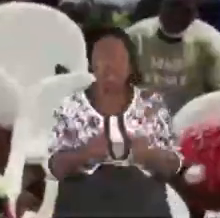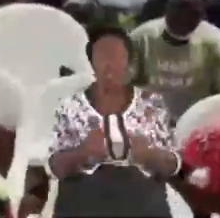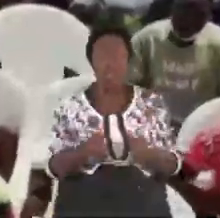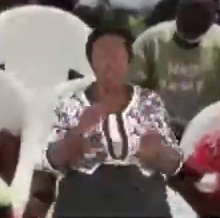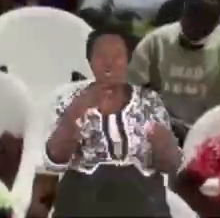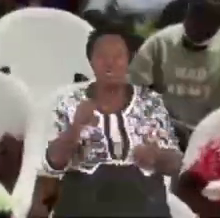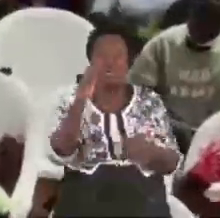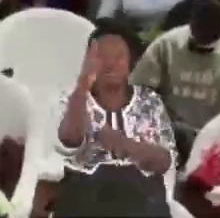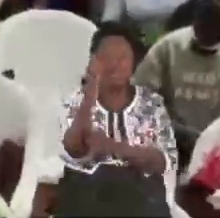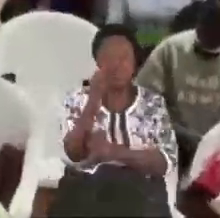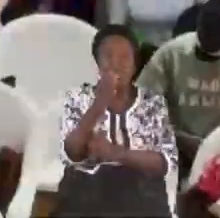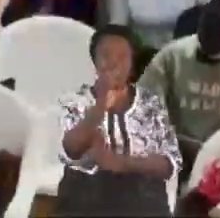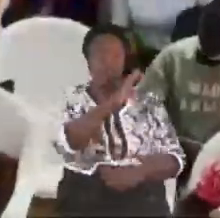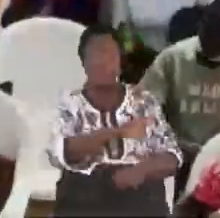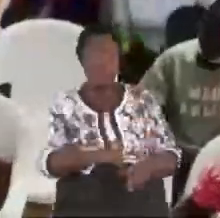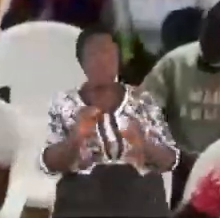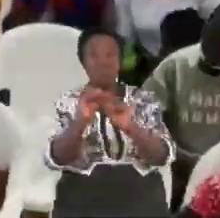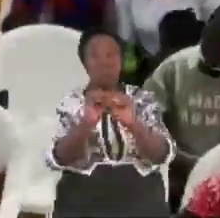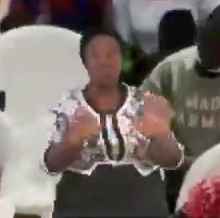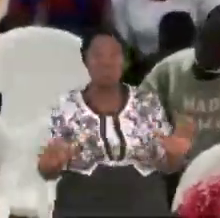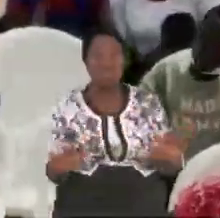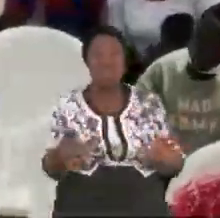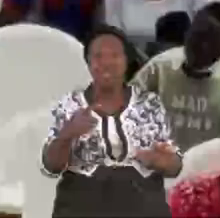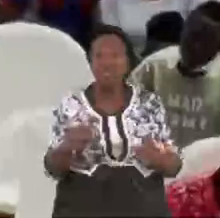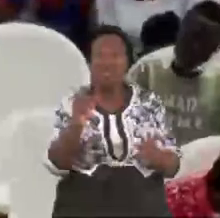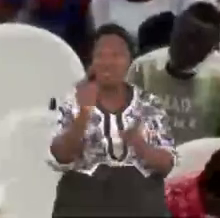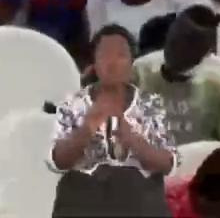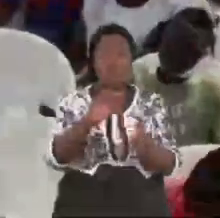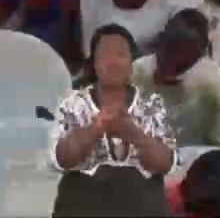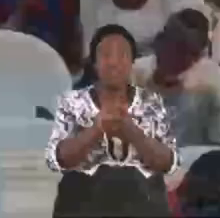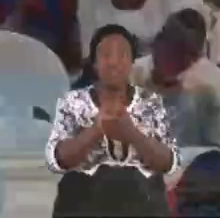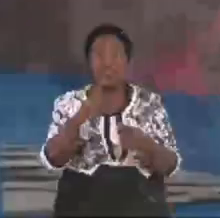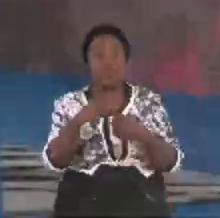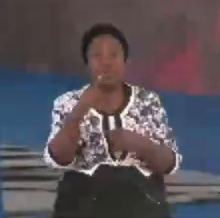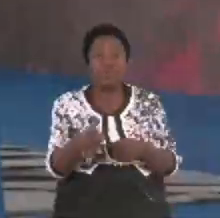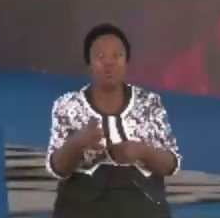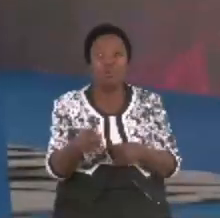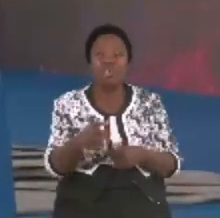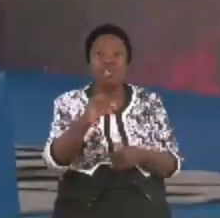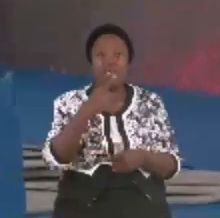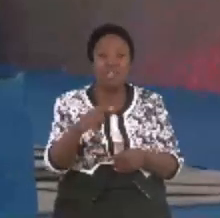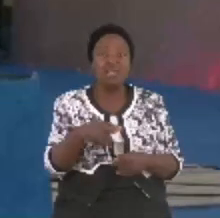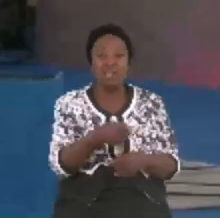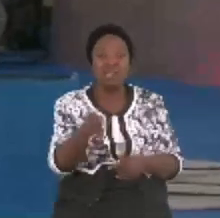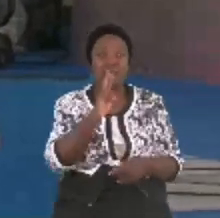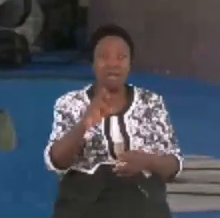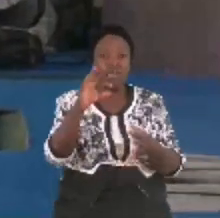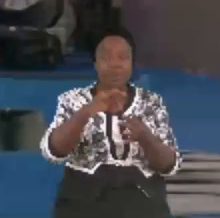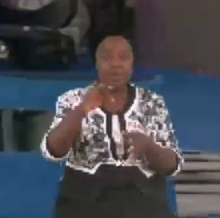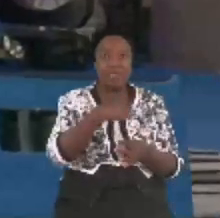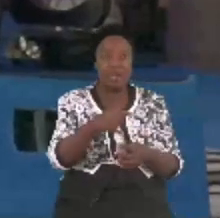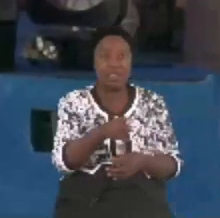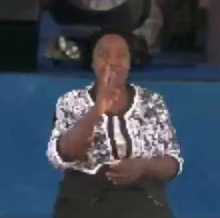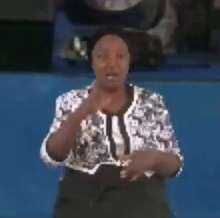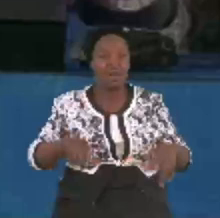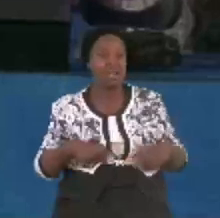La chair ne sert de rien. Les paroles que je vous ai dites sont esprit et vie.